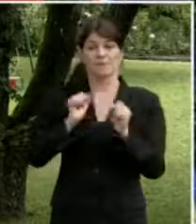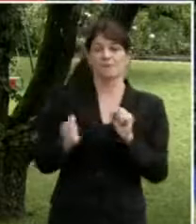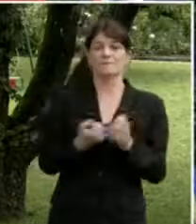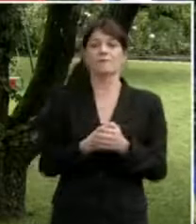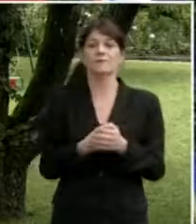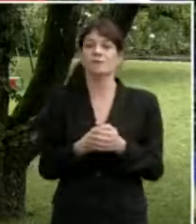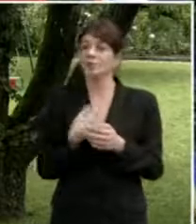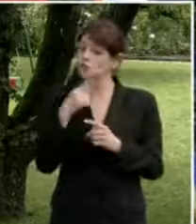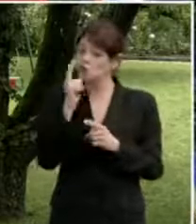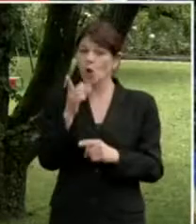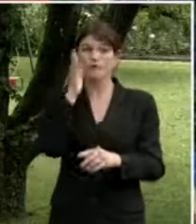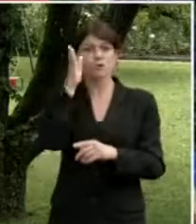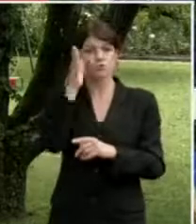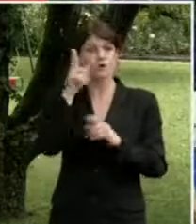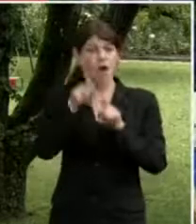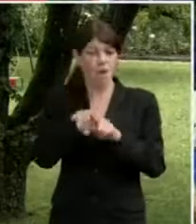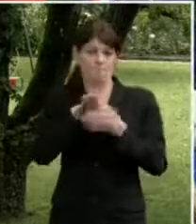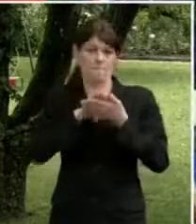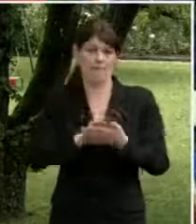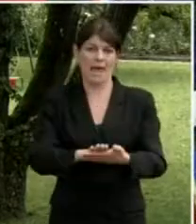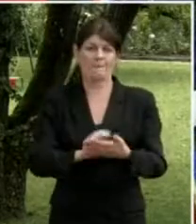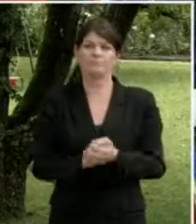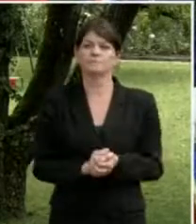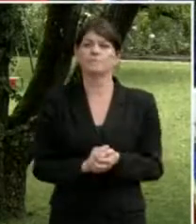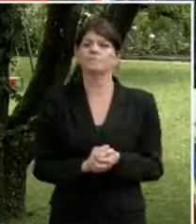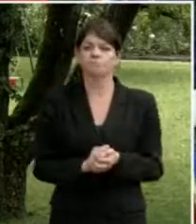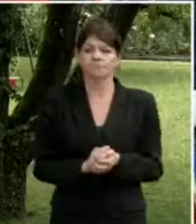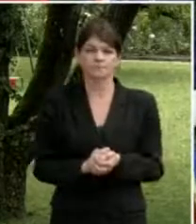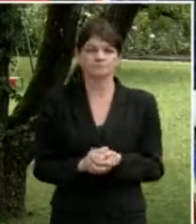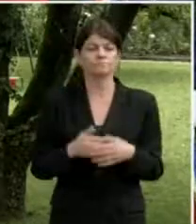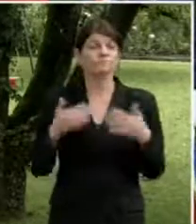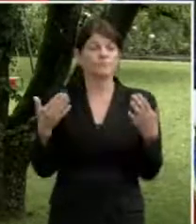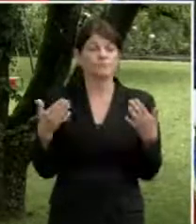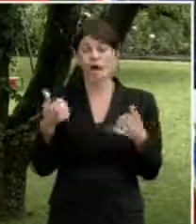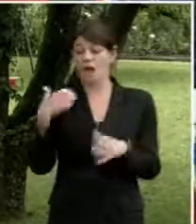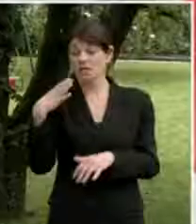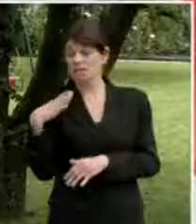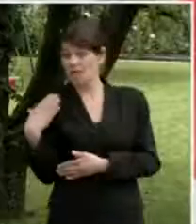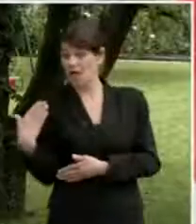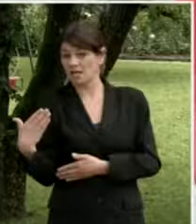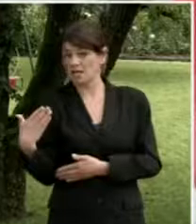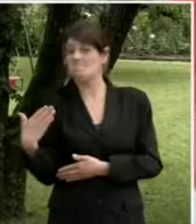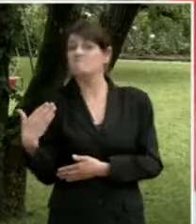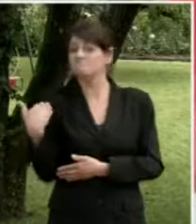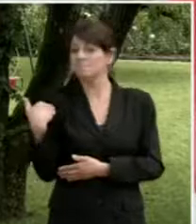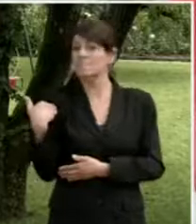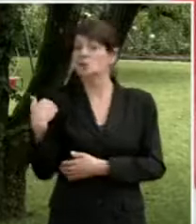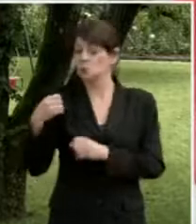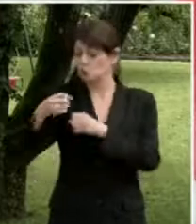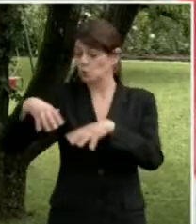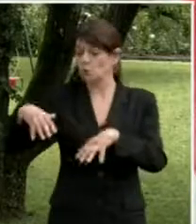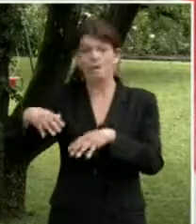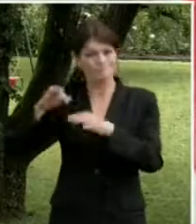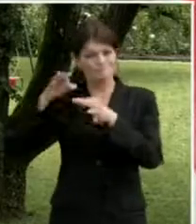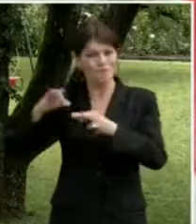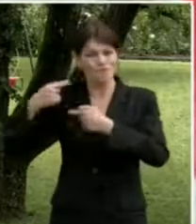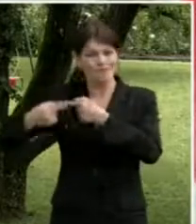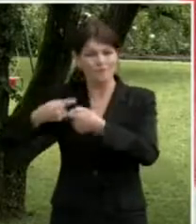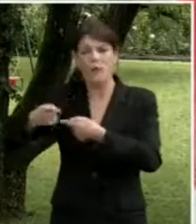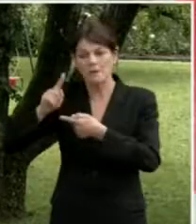die Zukunft bewahren, indem wir einerseits unsere erprobten Strukturen